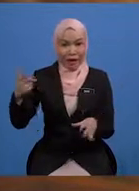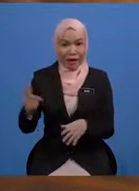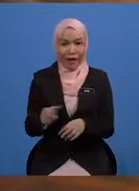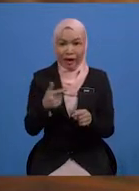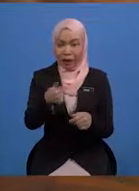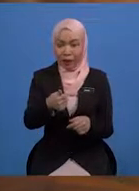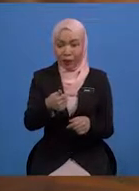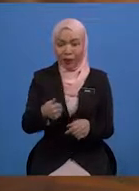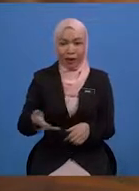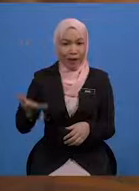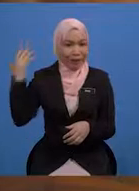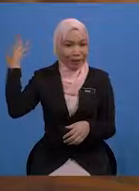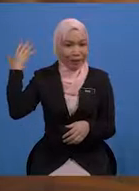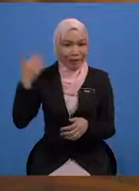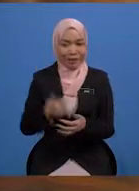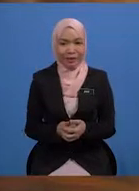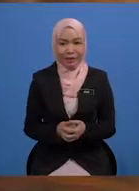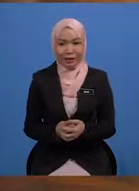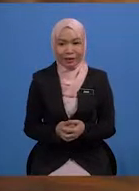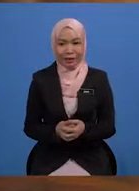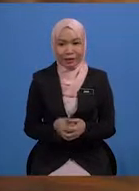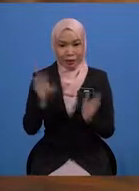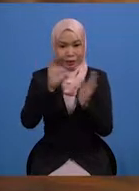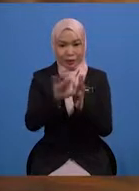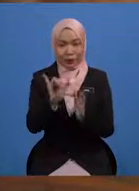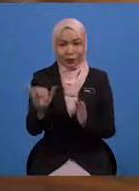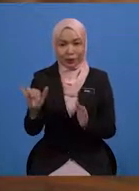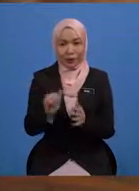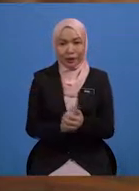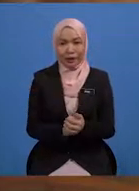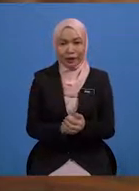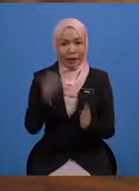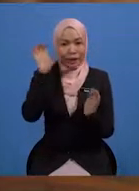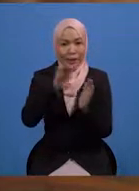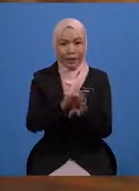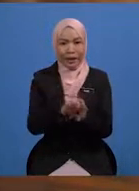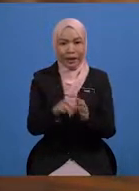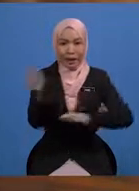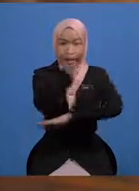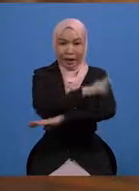Contohnya melukis gambaran semasa hari pertama ke sekolah, mungkin?